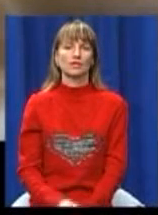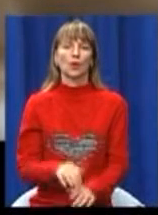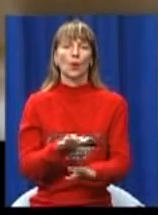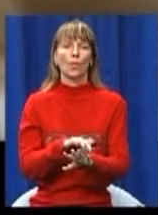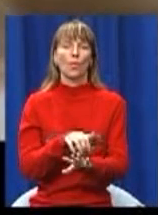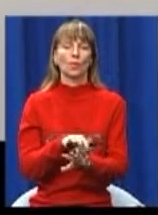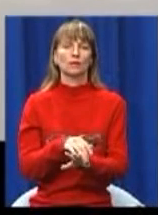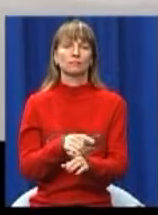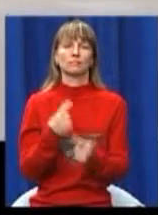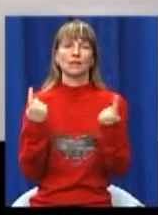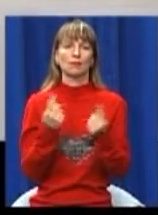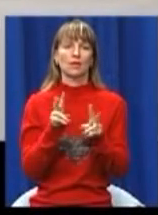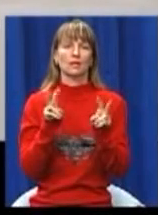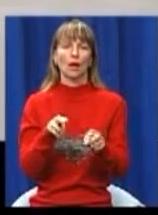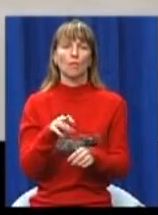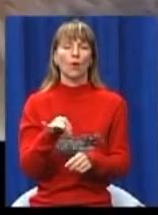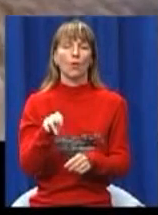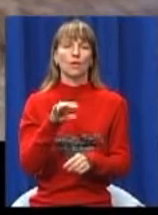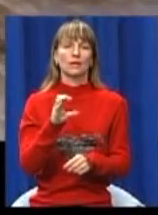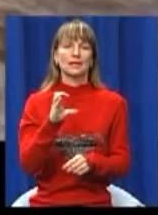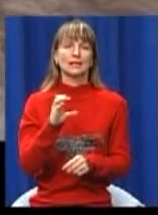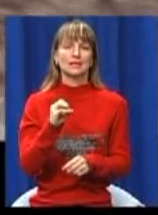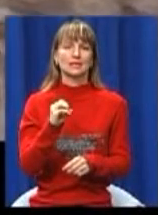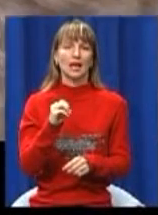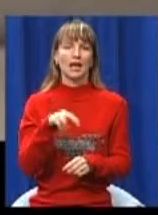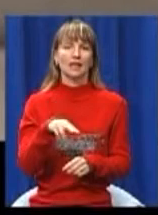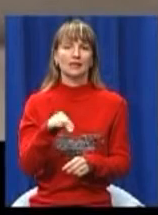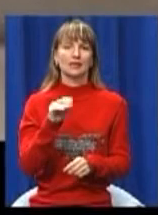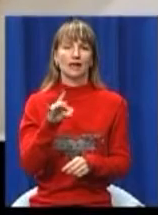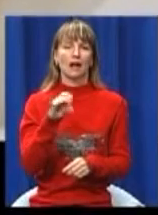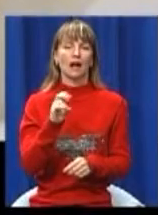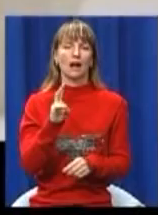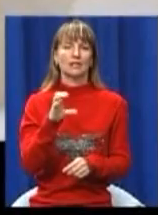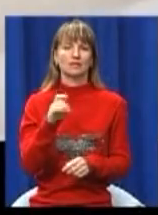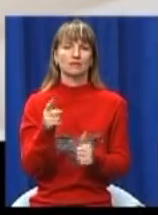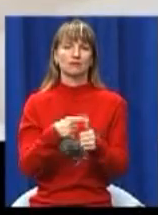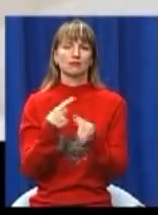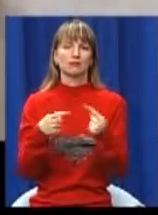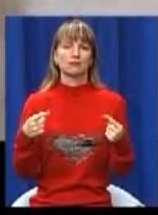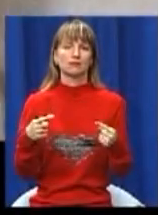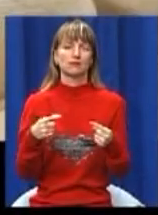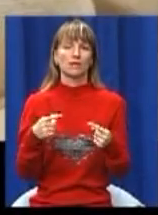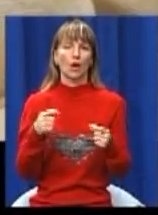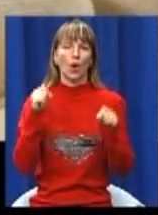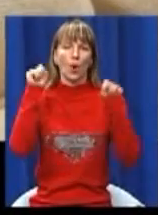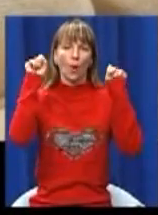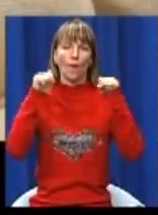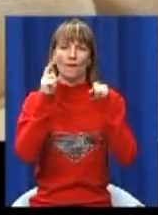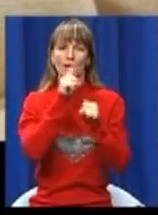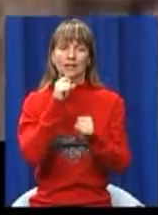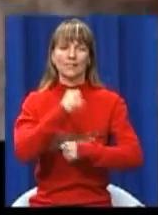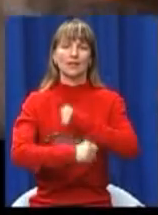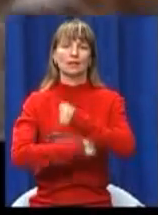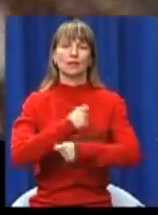Котиків з незвичною назвою породи Селкірк Рекс називають по-різному – пудельки, овечки, ведмежата і